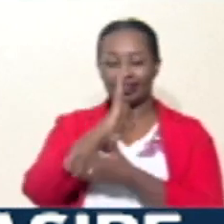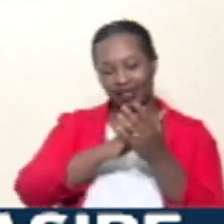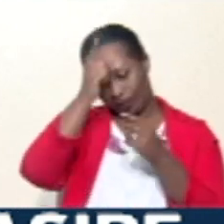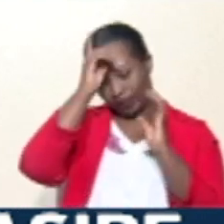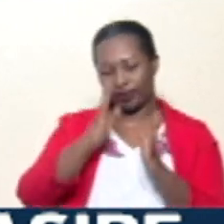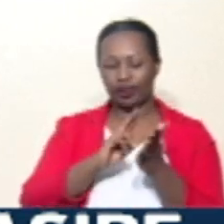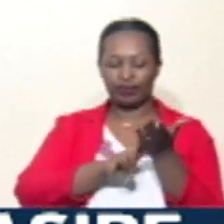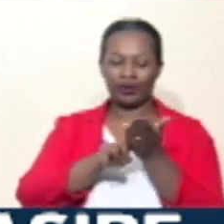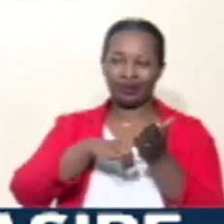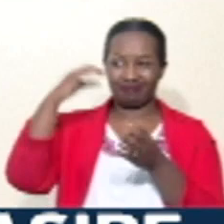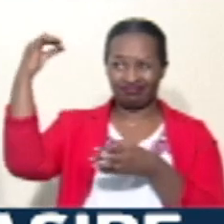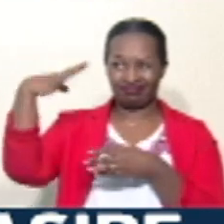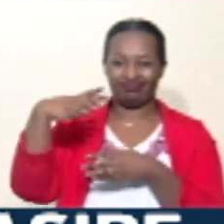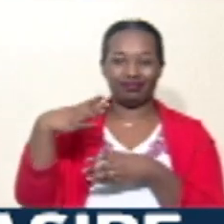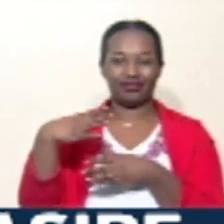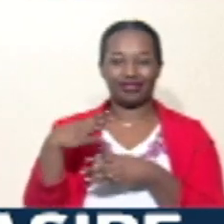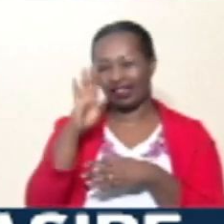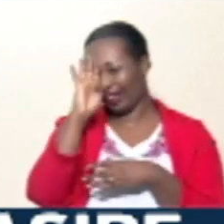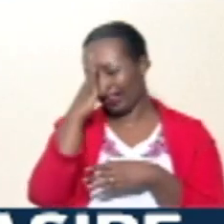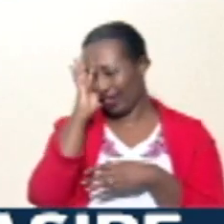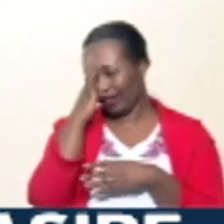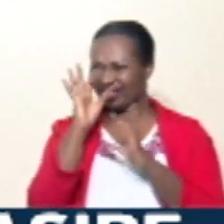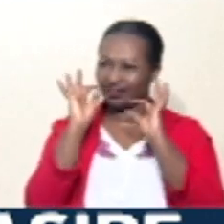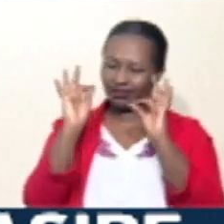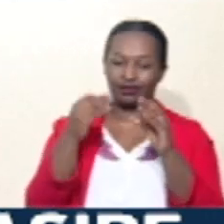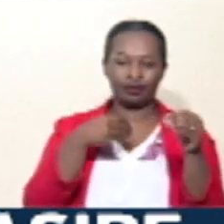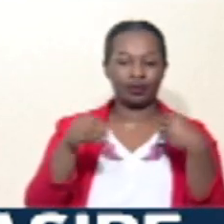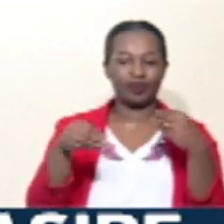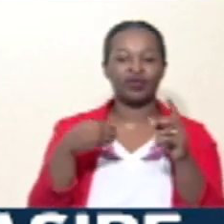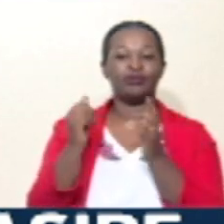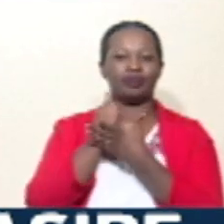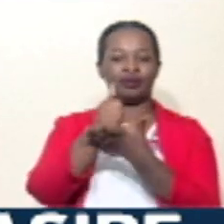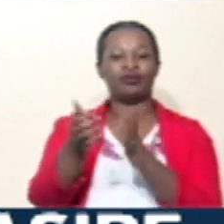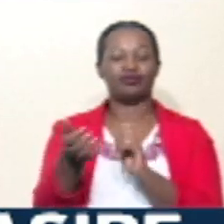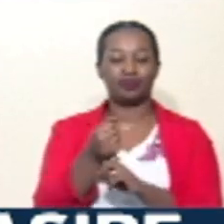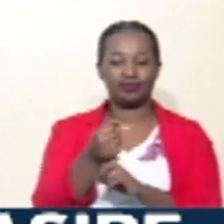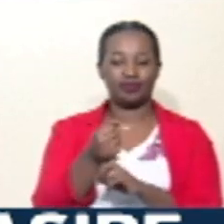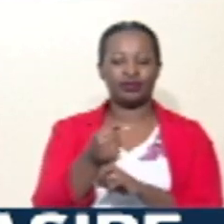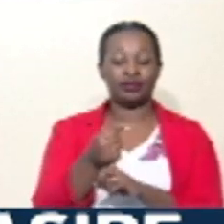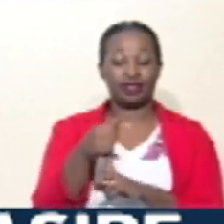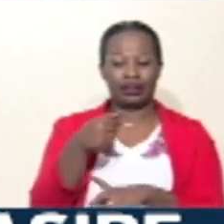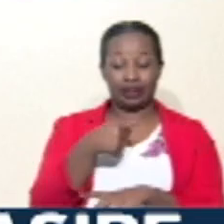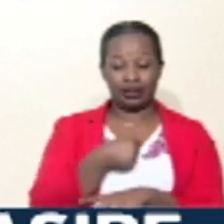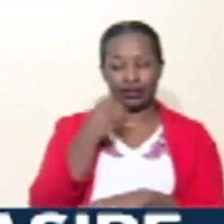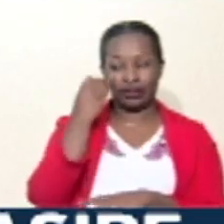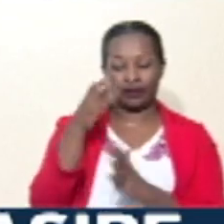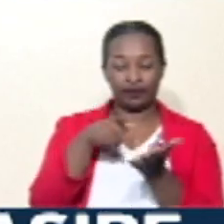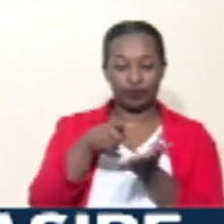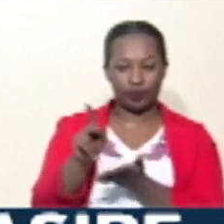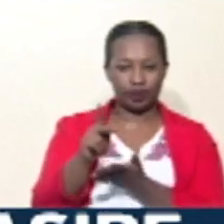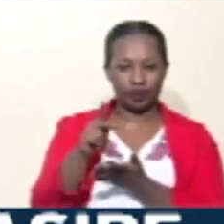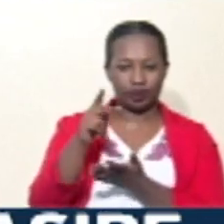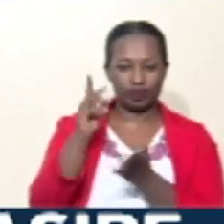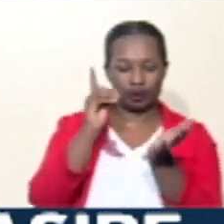bakoresha amashanyarazi akomoka ku mirasire y'izuba bakemanga ubuziranenge bw'ibikoresho bituma bayabona. Ni ukuvuga ngo ngiye nimba muguze urugero